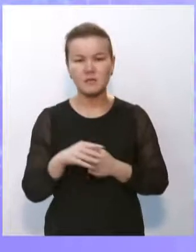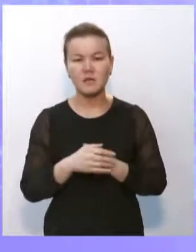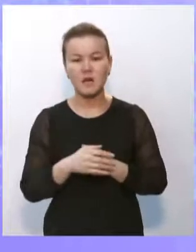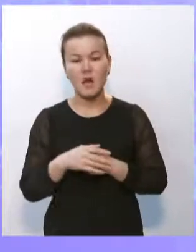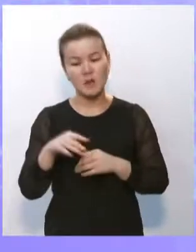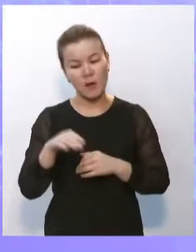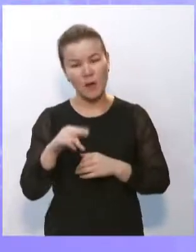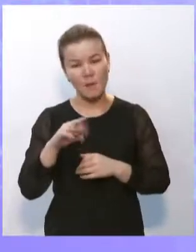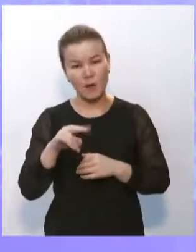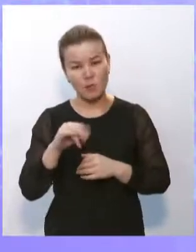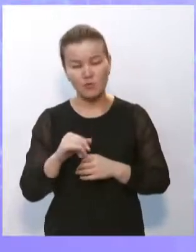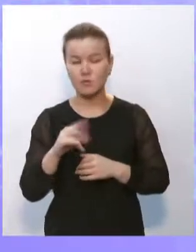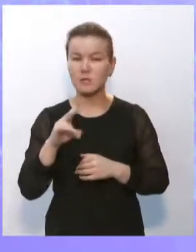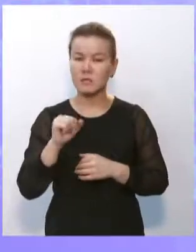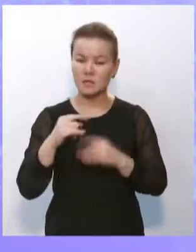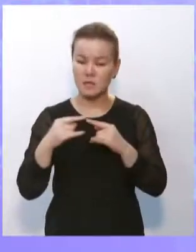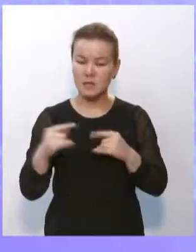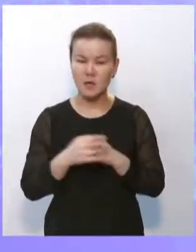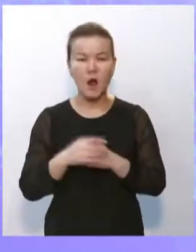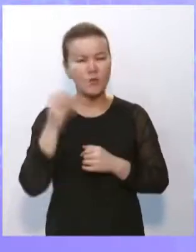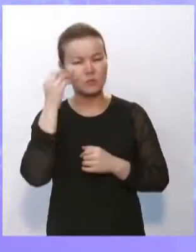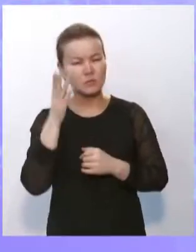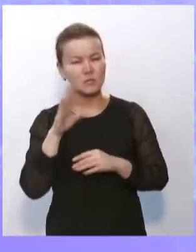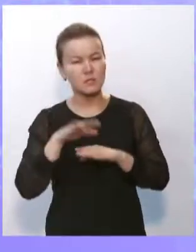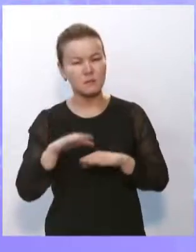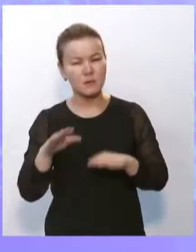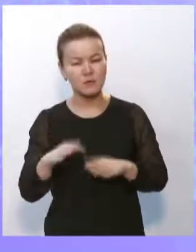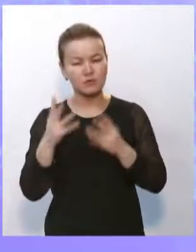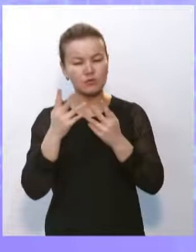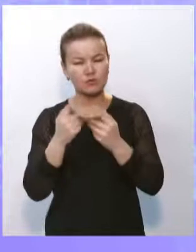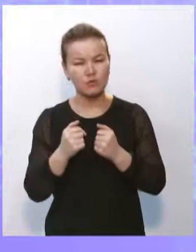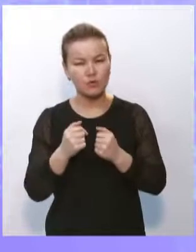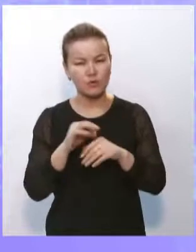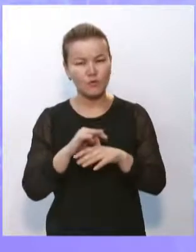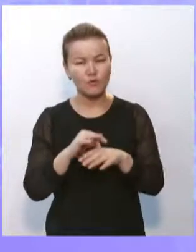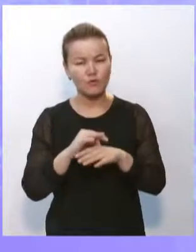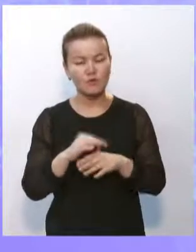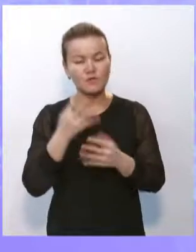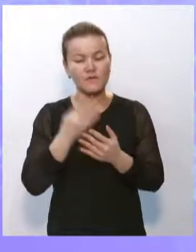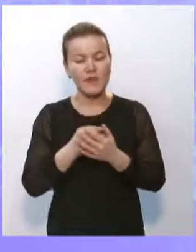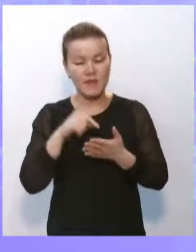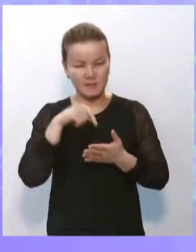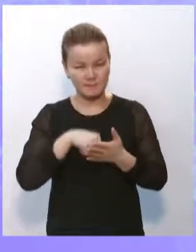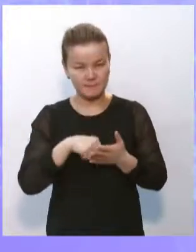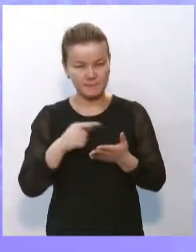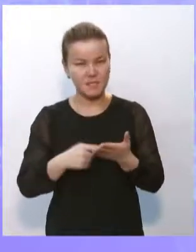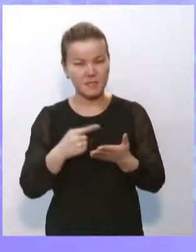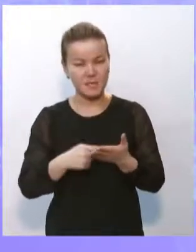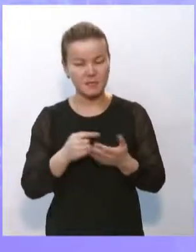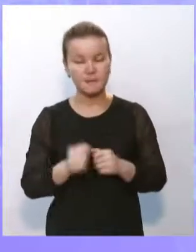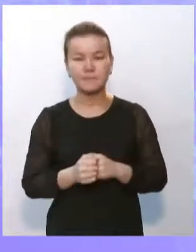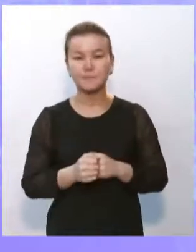полу и на столе а умные ребятки счет ведут своей тетрадке ребята